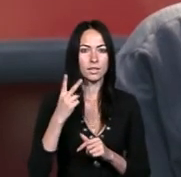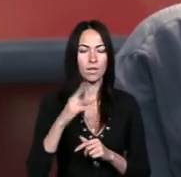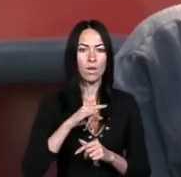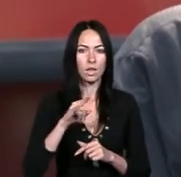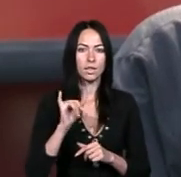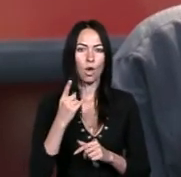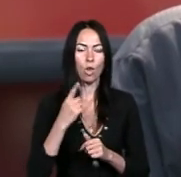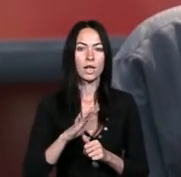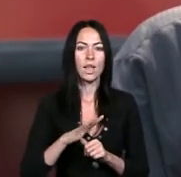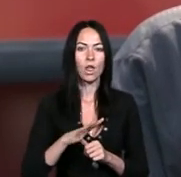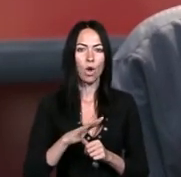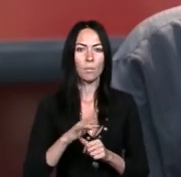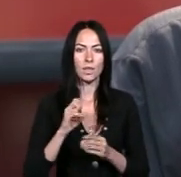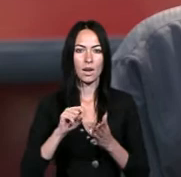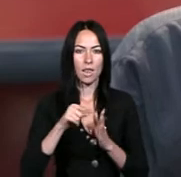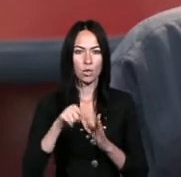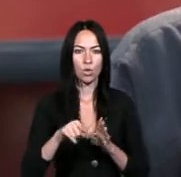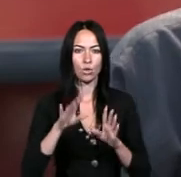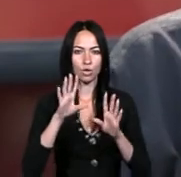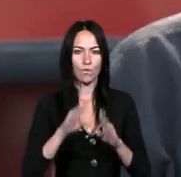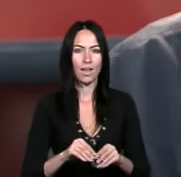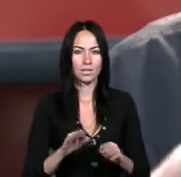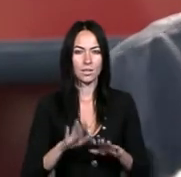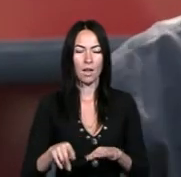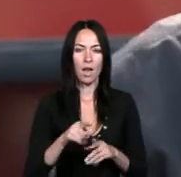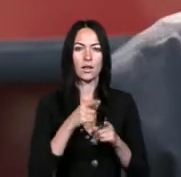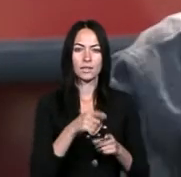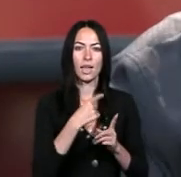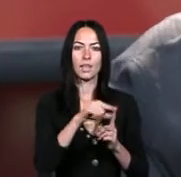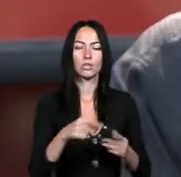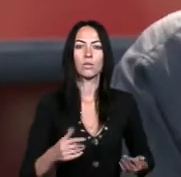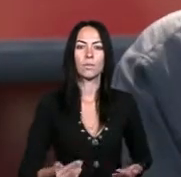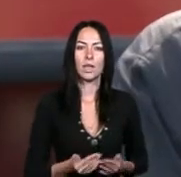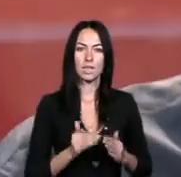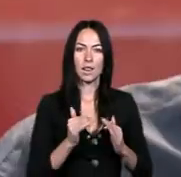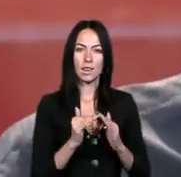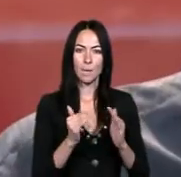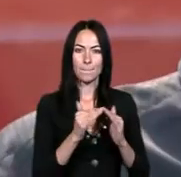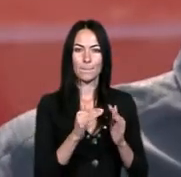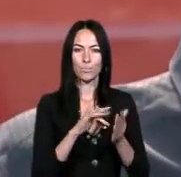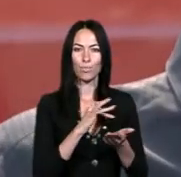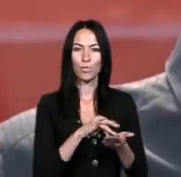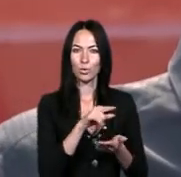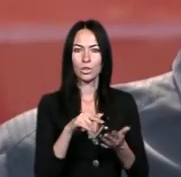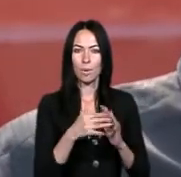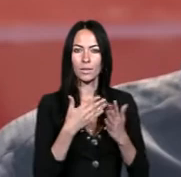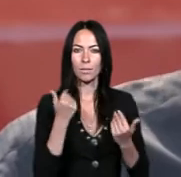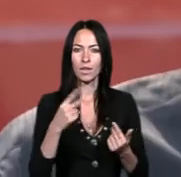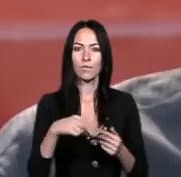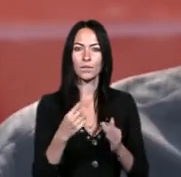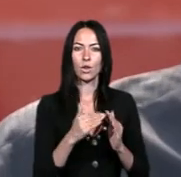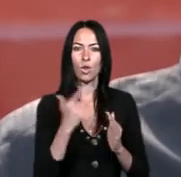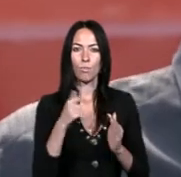один гелікоптер на точкове гасіння осередків. Загроз іншим населеним пунктам немає. 22 домогосподарства пошкоджені